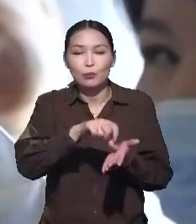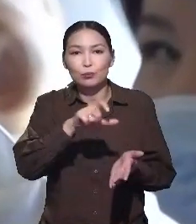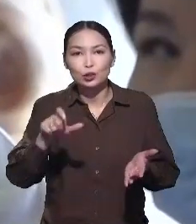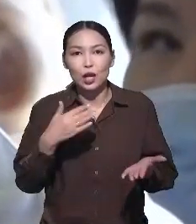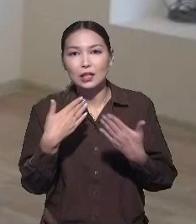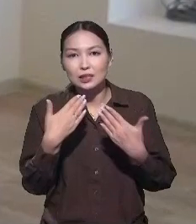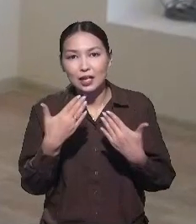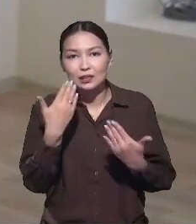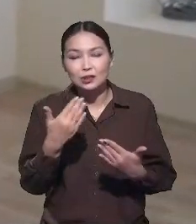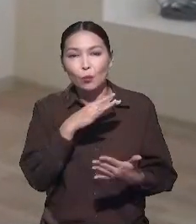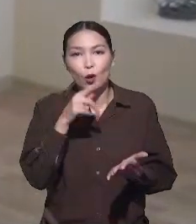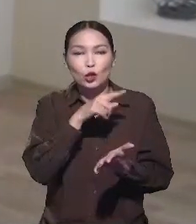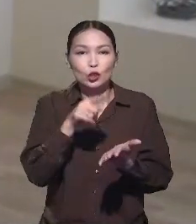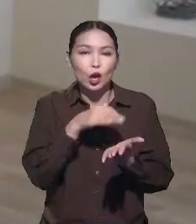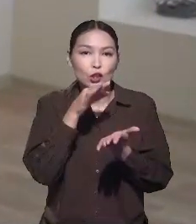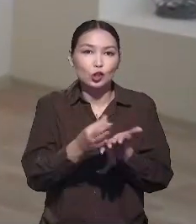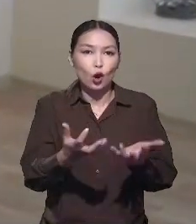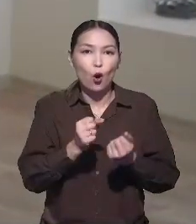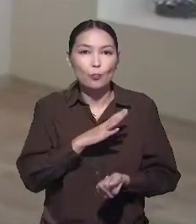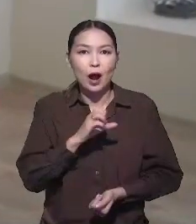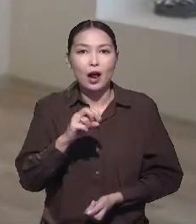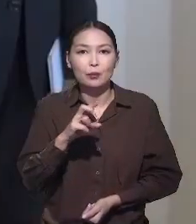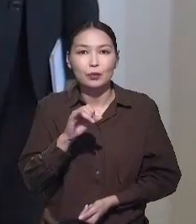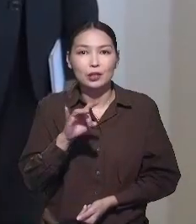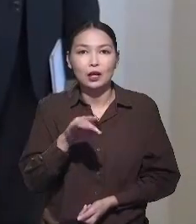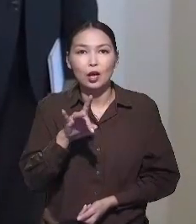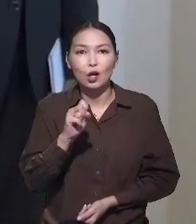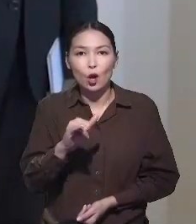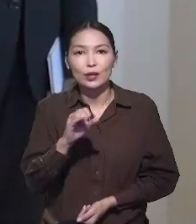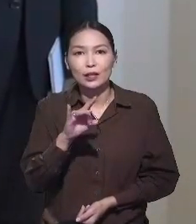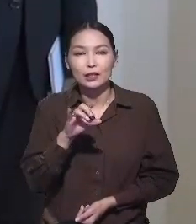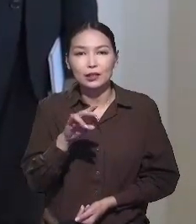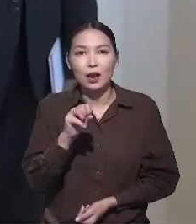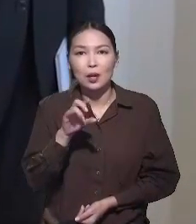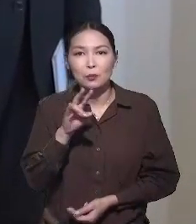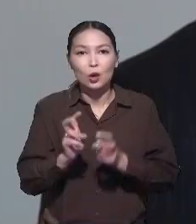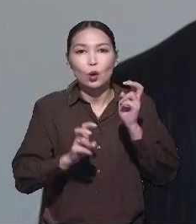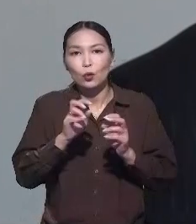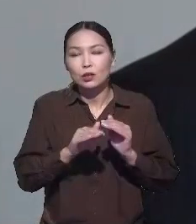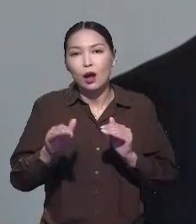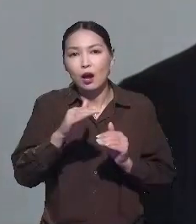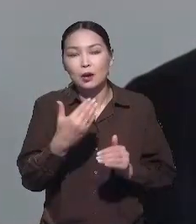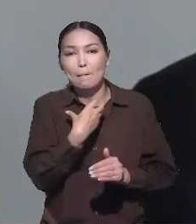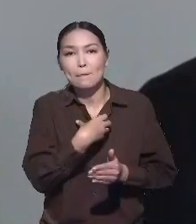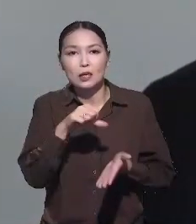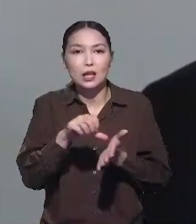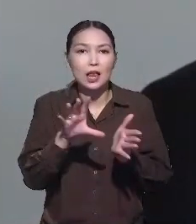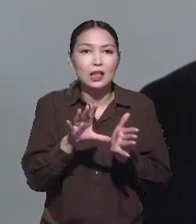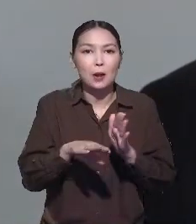қойып, салмақты жауап алды. Альберт Рау мен Еркін Әбіл өндірістік алаңға ат басын бұрып, энергетика саласының мамандармен